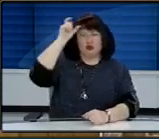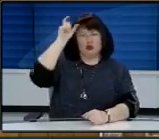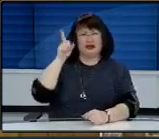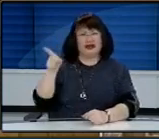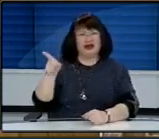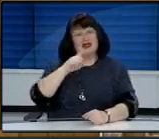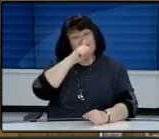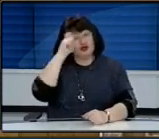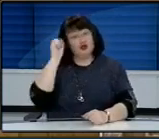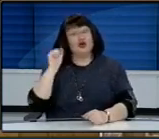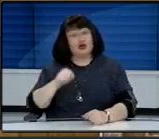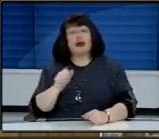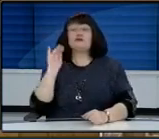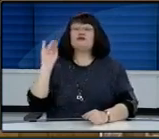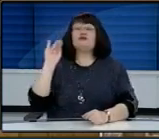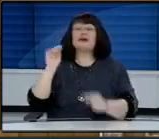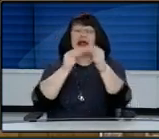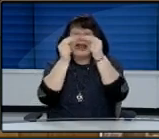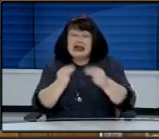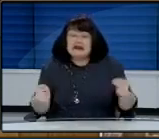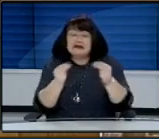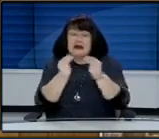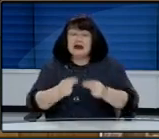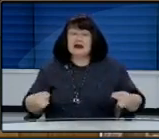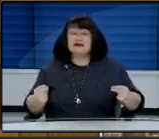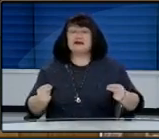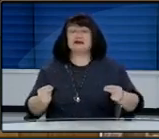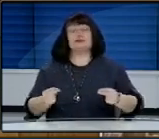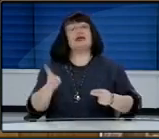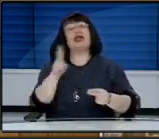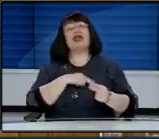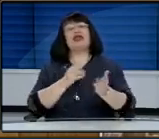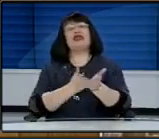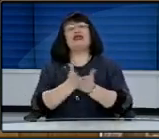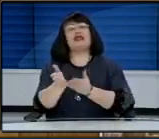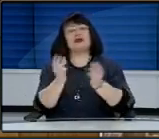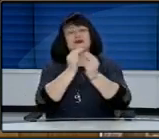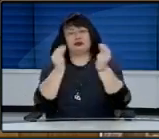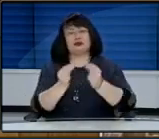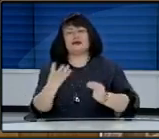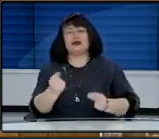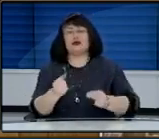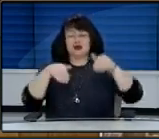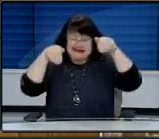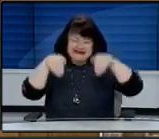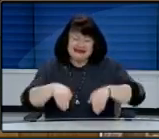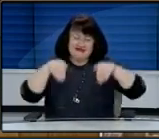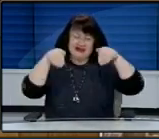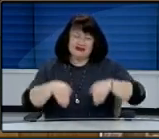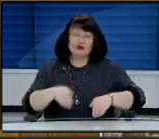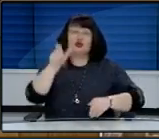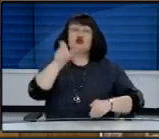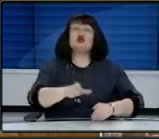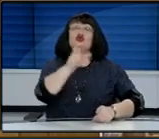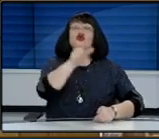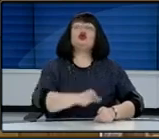είναι, λύσεις που να είναι δίκαιες και αποτελεσματικές με σεβασμό στην ανθρώπινη